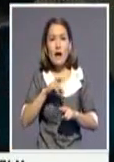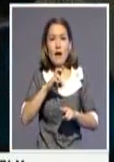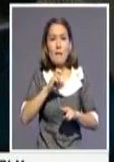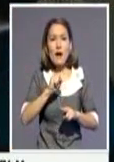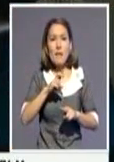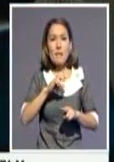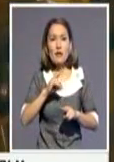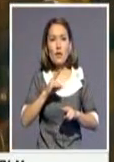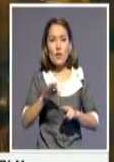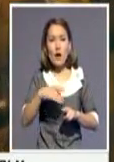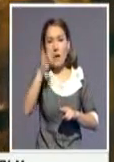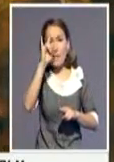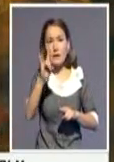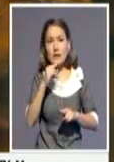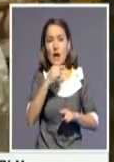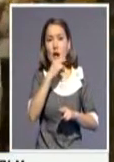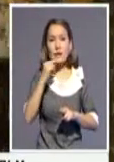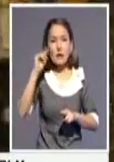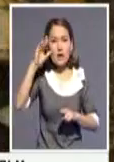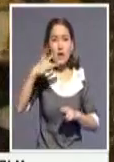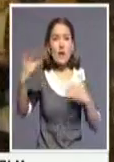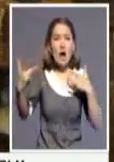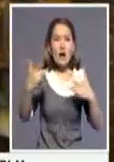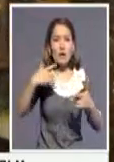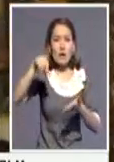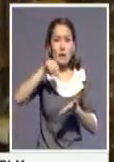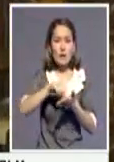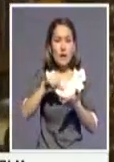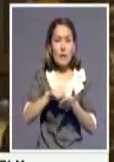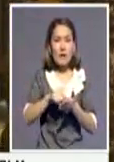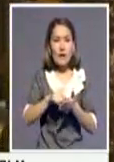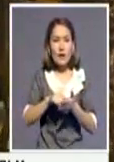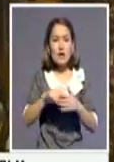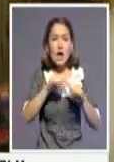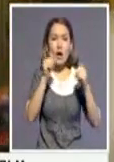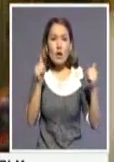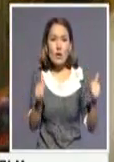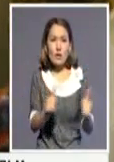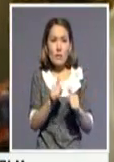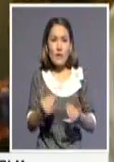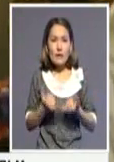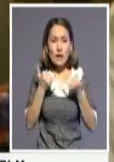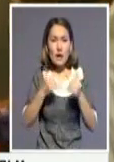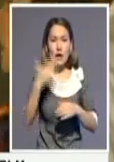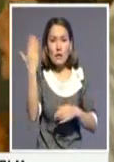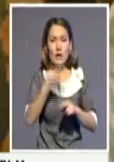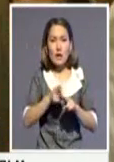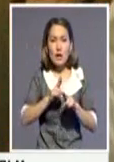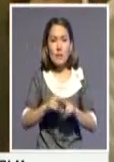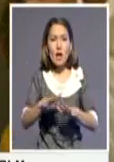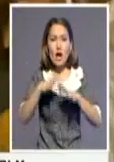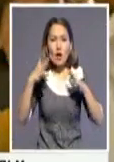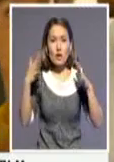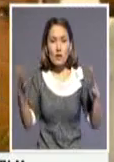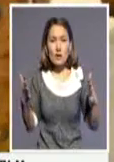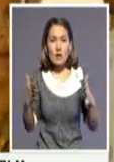Бабенко, Евгений Стычкин сынды Қазақстан мен Ресейдің танымал актерлары сомдайды. Романтикалық мелодрама жанрында түсірілген бұл фильм бірнеше айдан соң